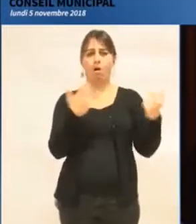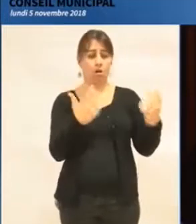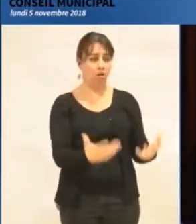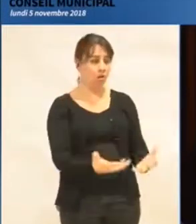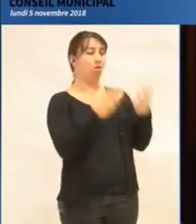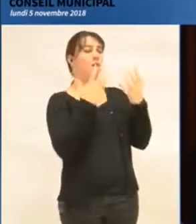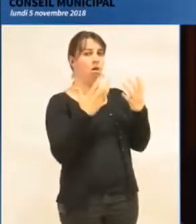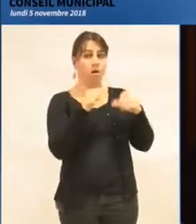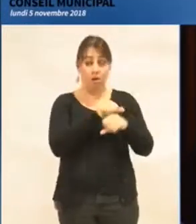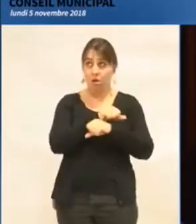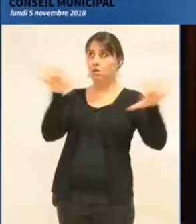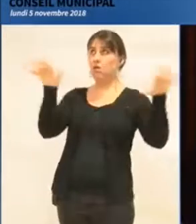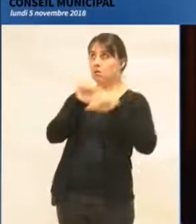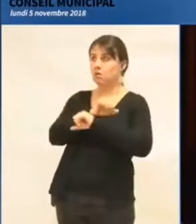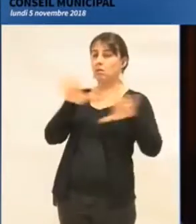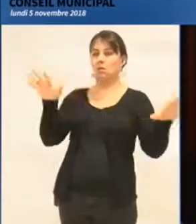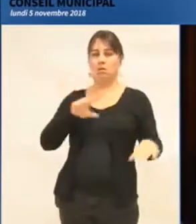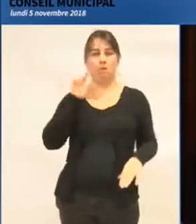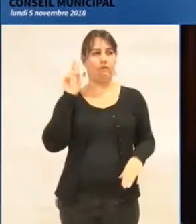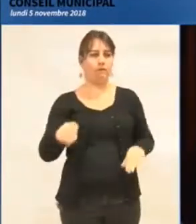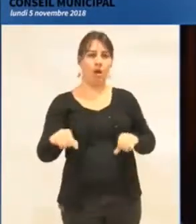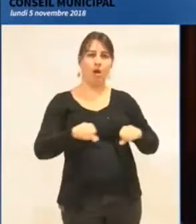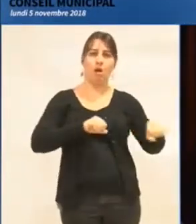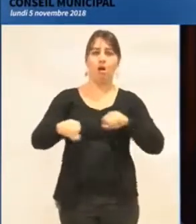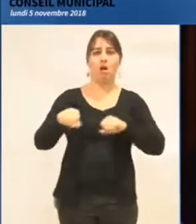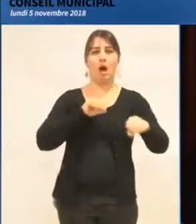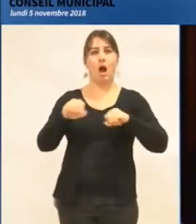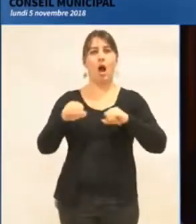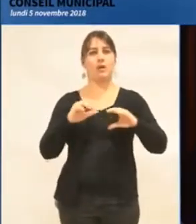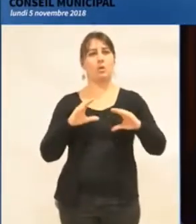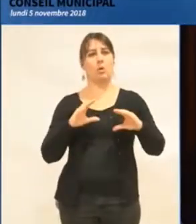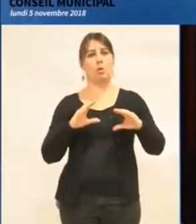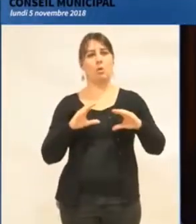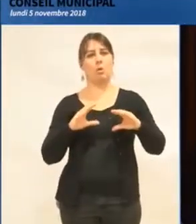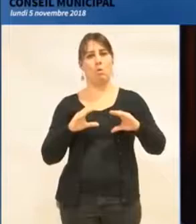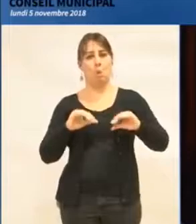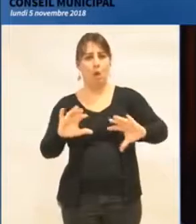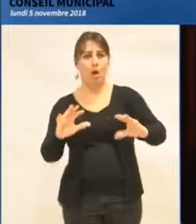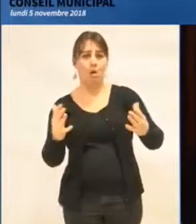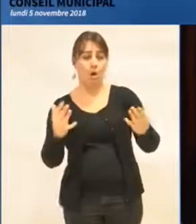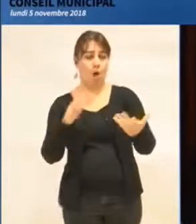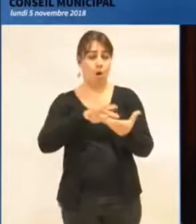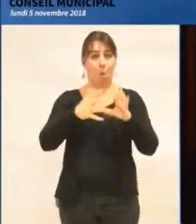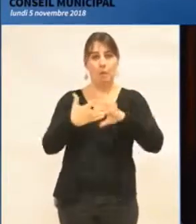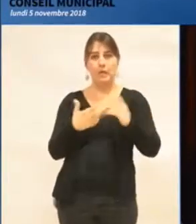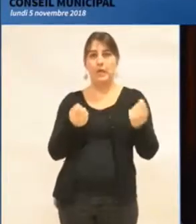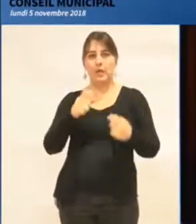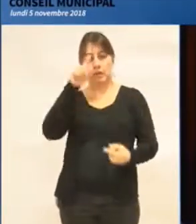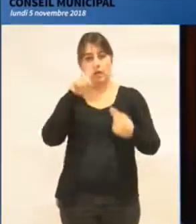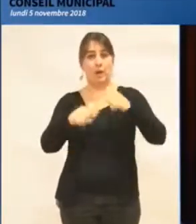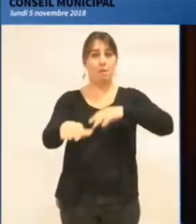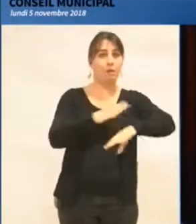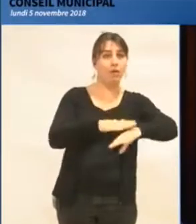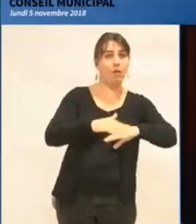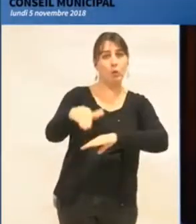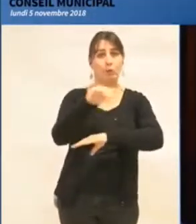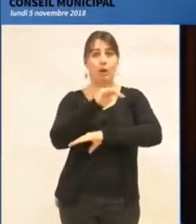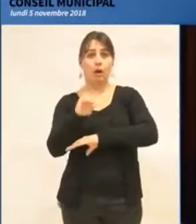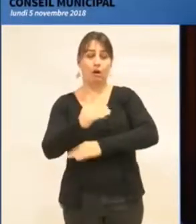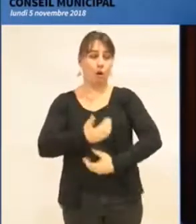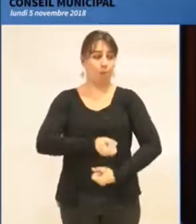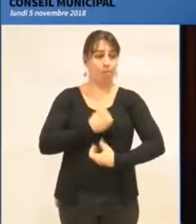l'opinion, et qui rendent l'action en matière de politique de prévention et de sécurité extrêmement compliquée à